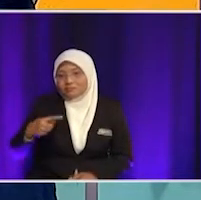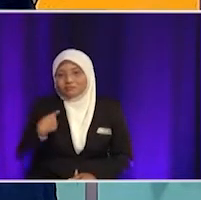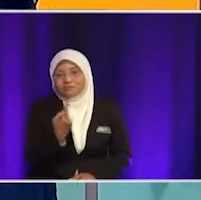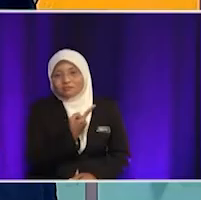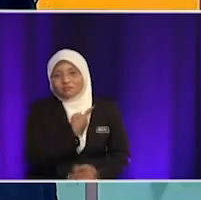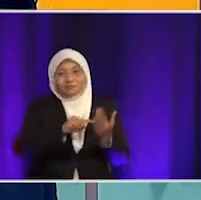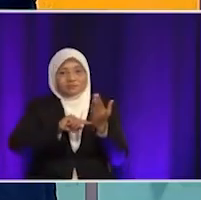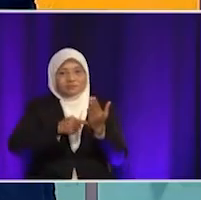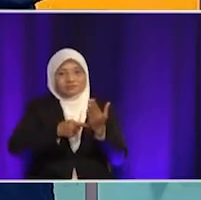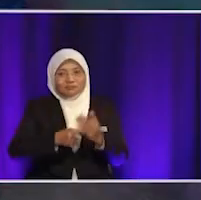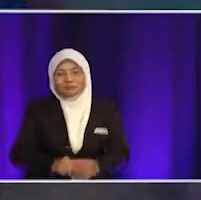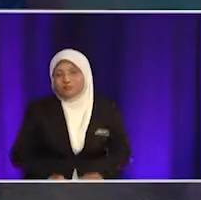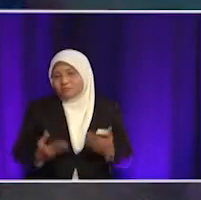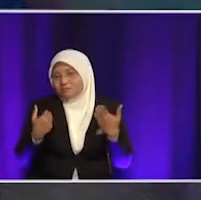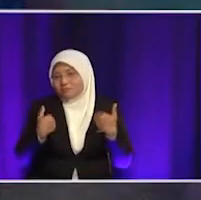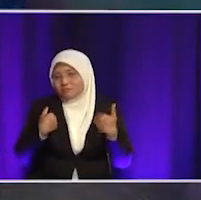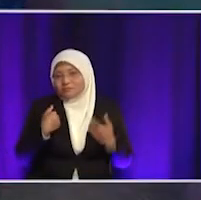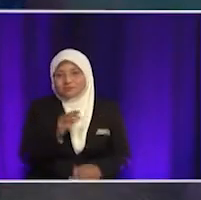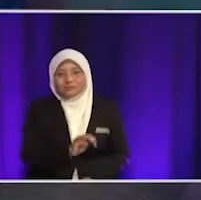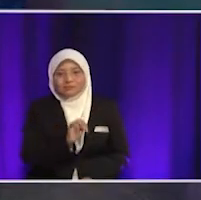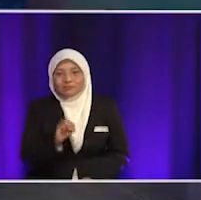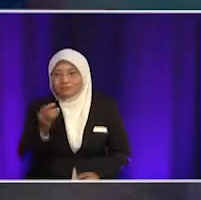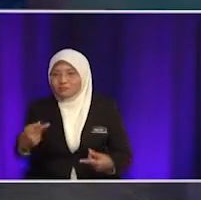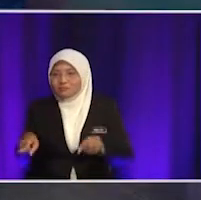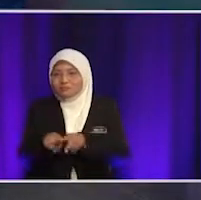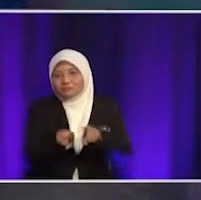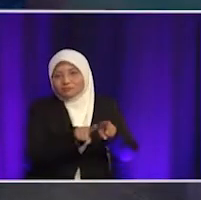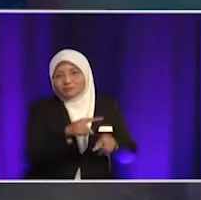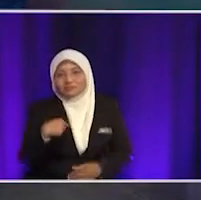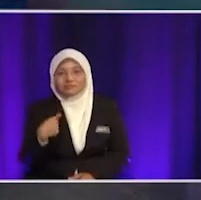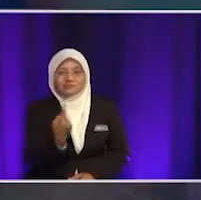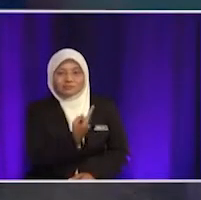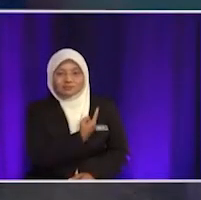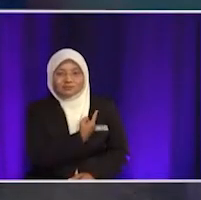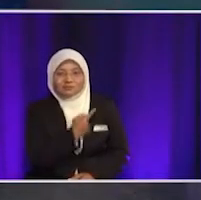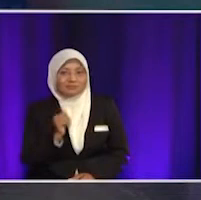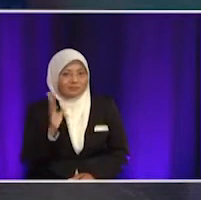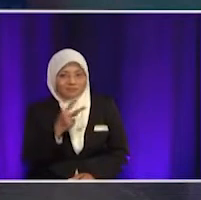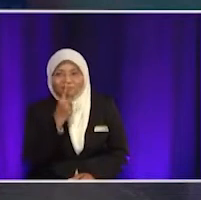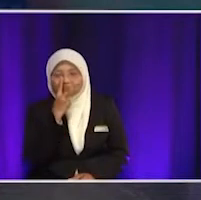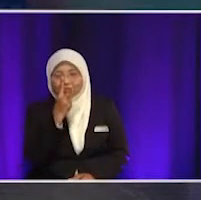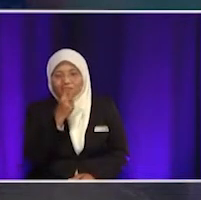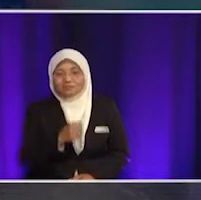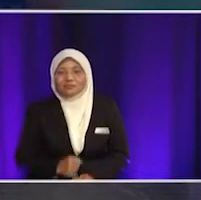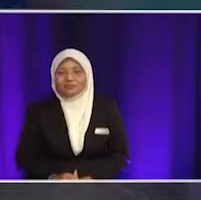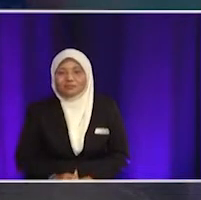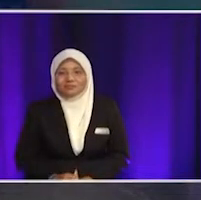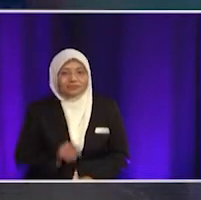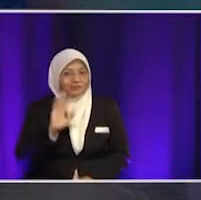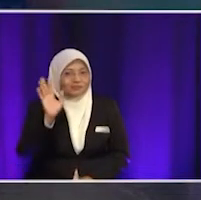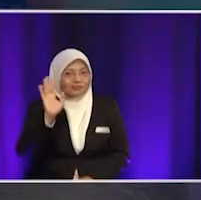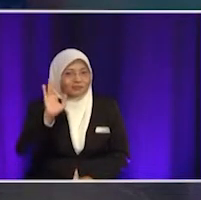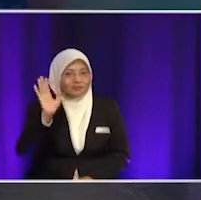ada murid-murid yang akan bersama kita lihat mereka di belakang screen saya ini Hai semua Assalamualaikum